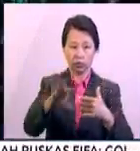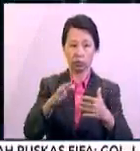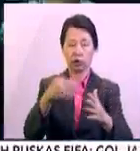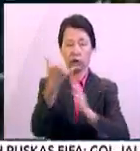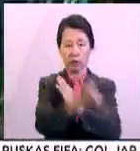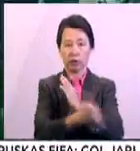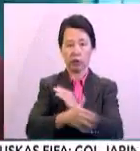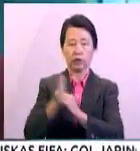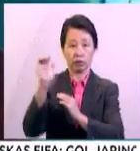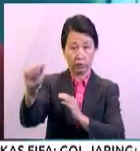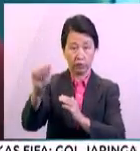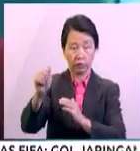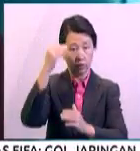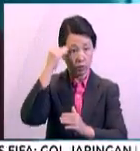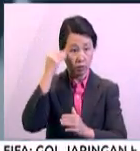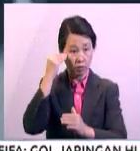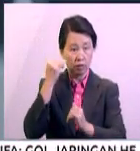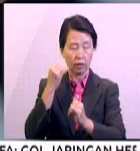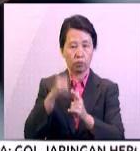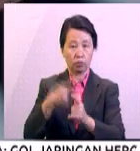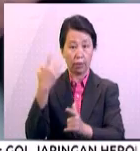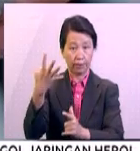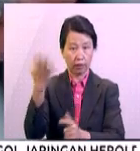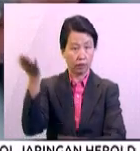negara mereka sendiri pada April lalu.